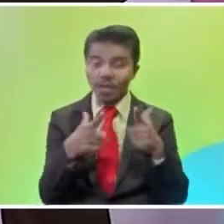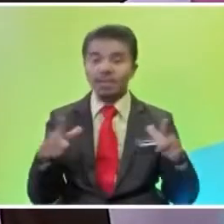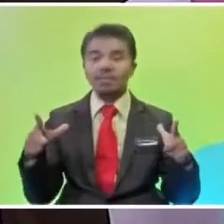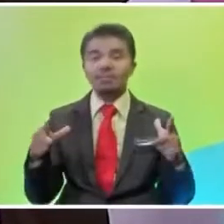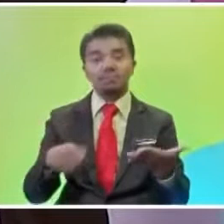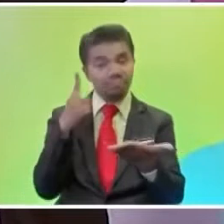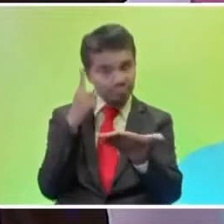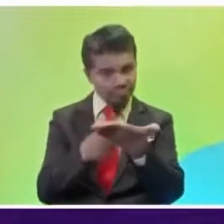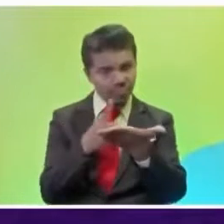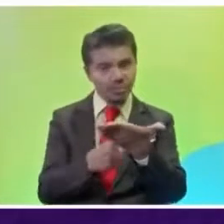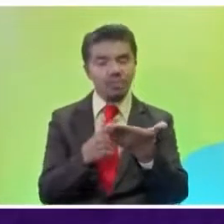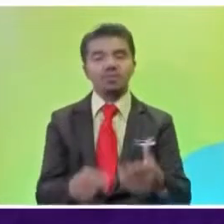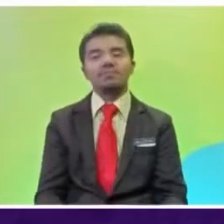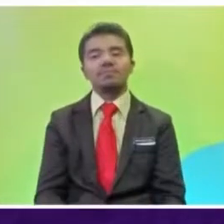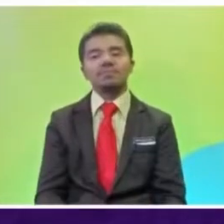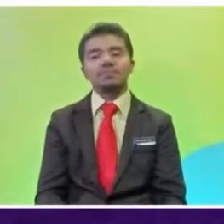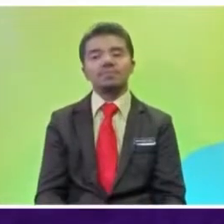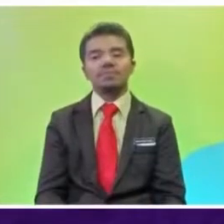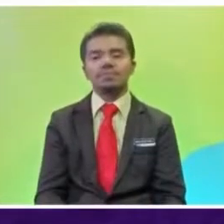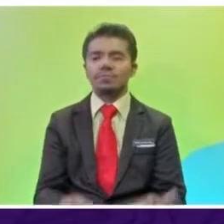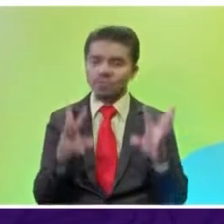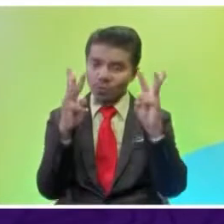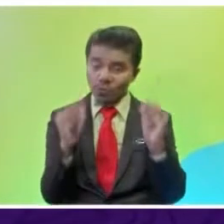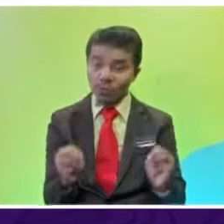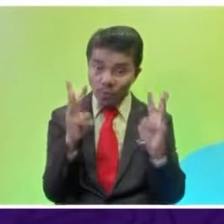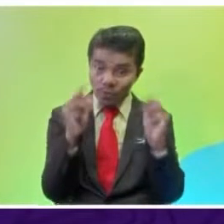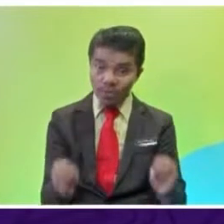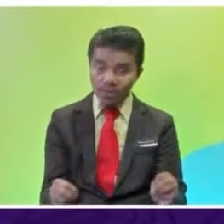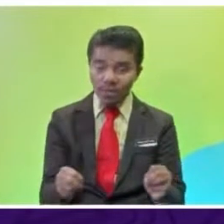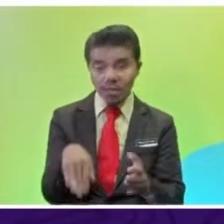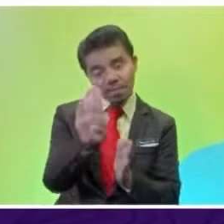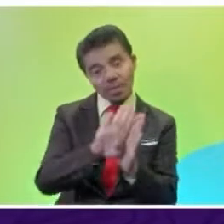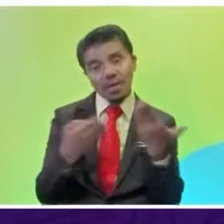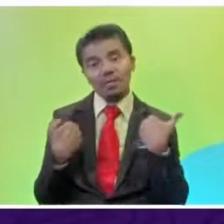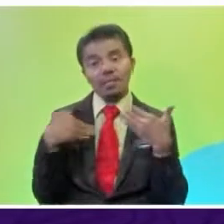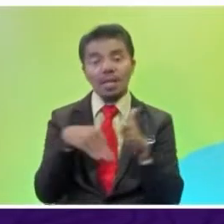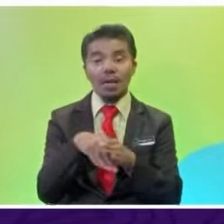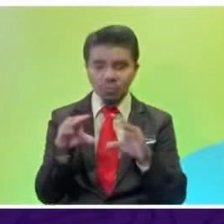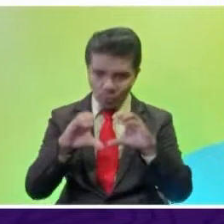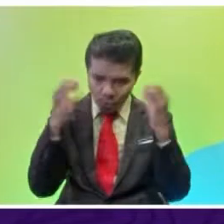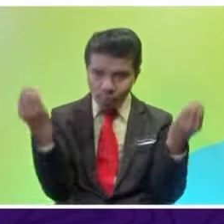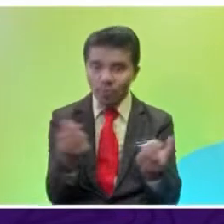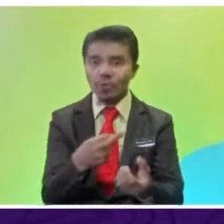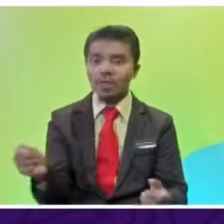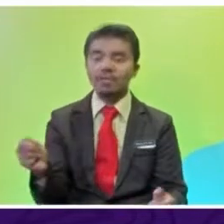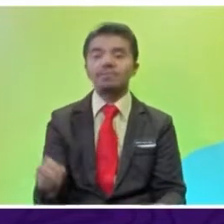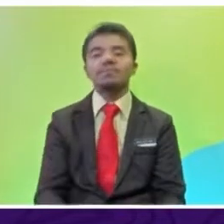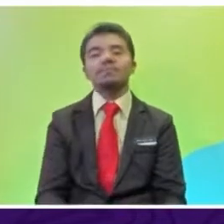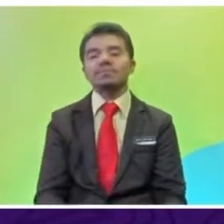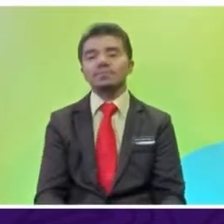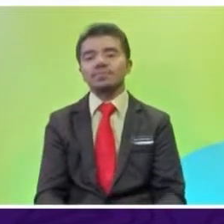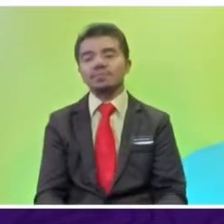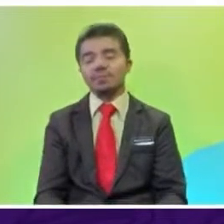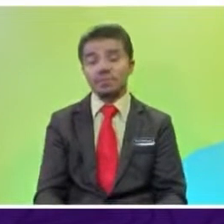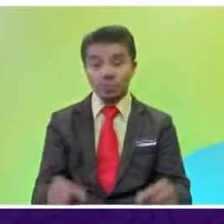di deskripsi perbincangan ini mudik duduk dalam kumpulan kencang mereka dari situlah guru boleh membuat